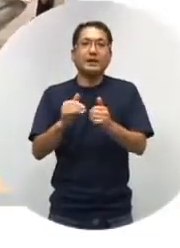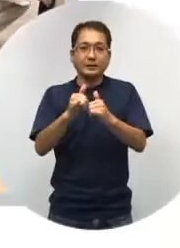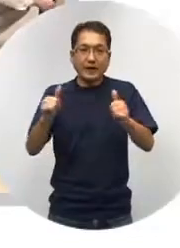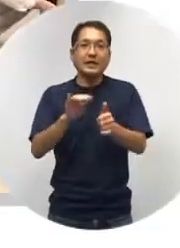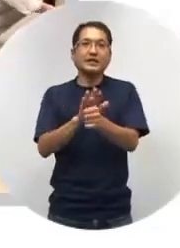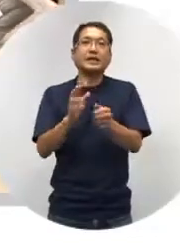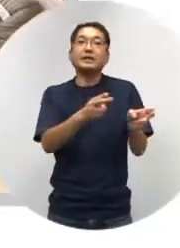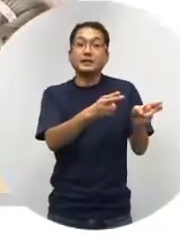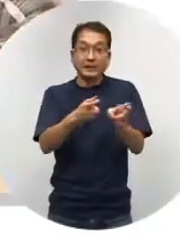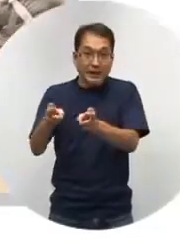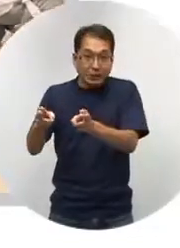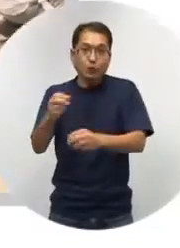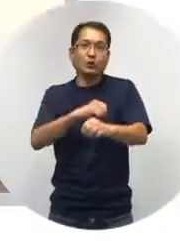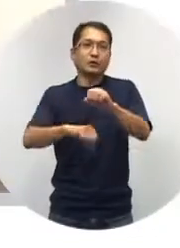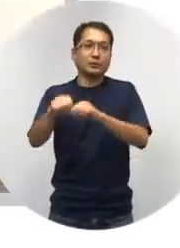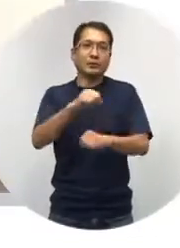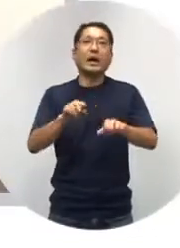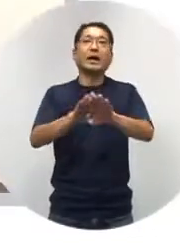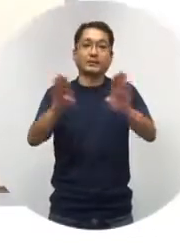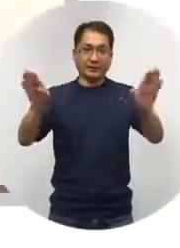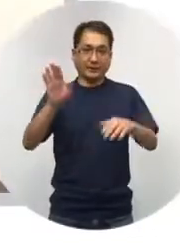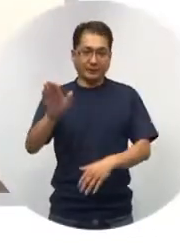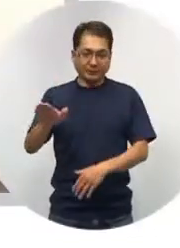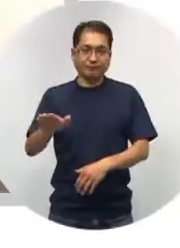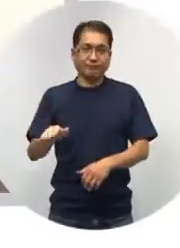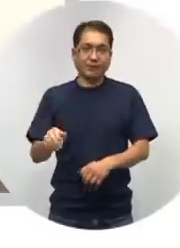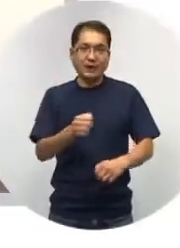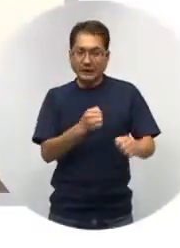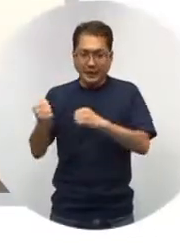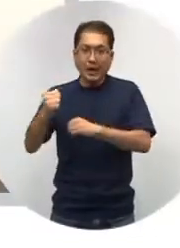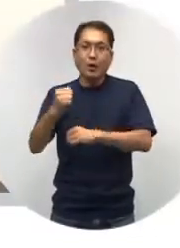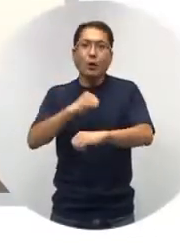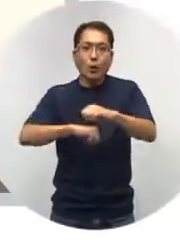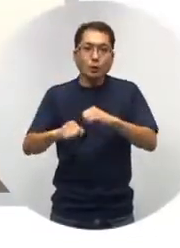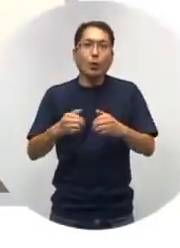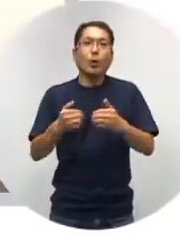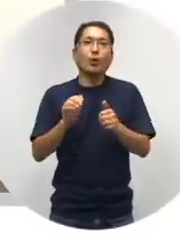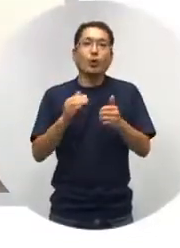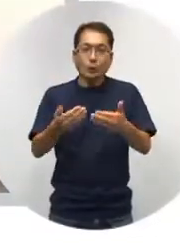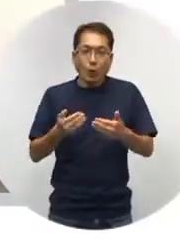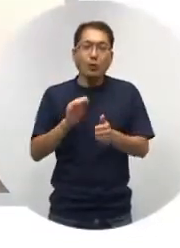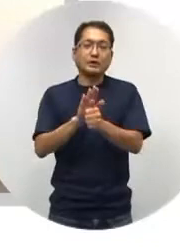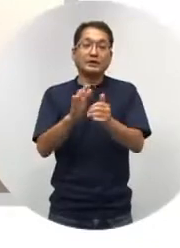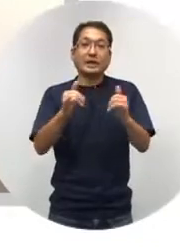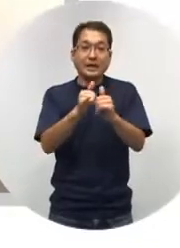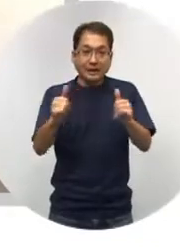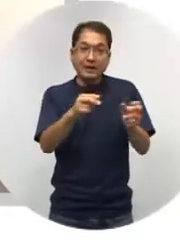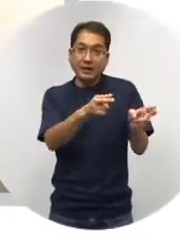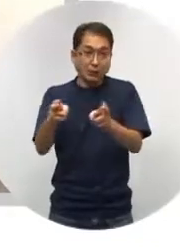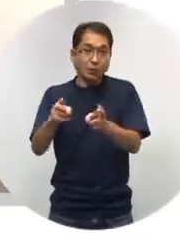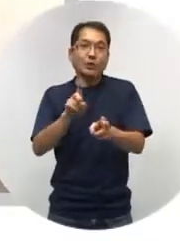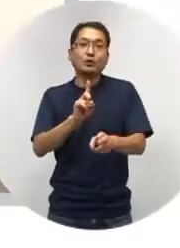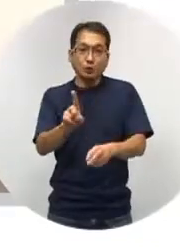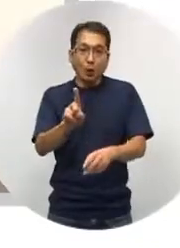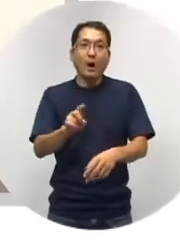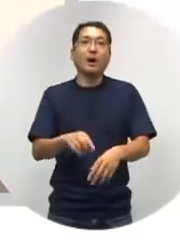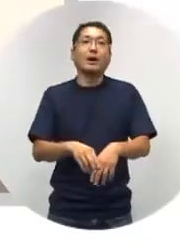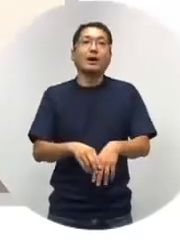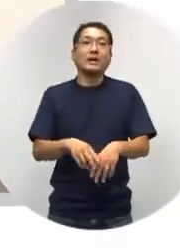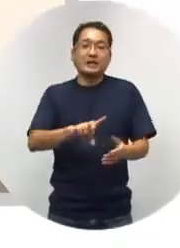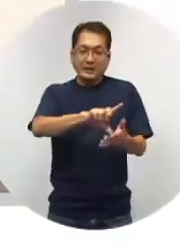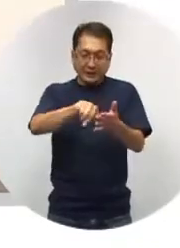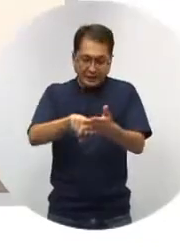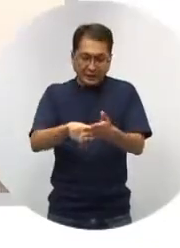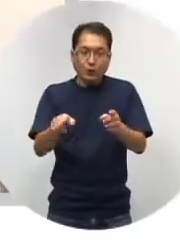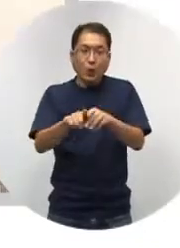みが始まっています。避難行動要支援者支援制度とは、地域の共助によって災害